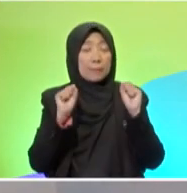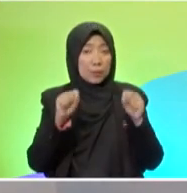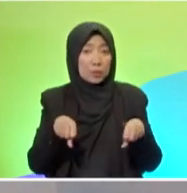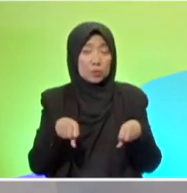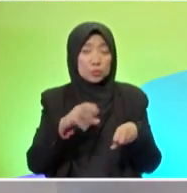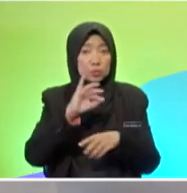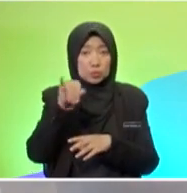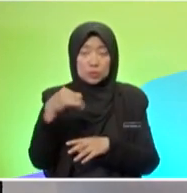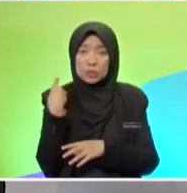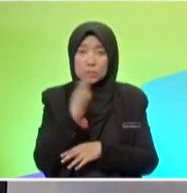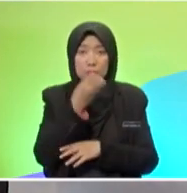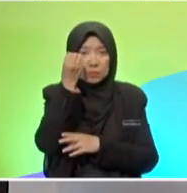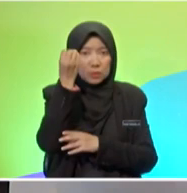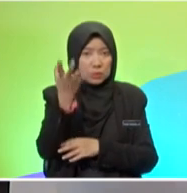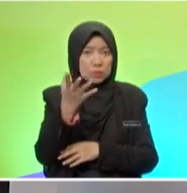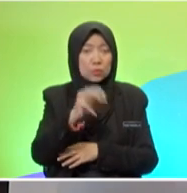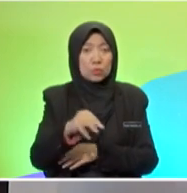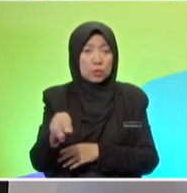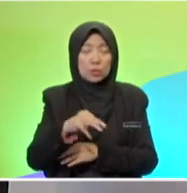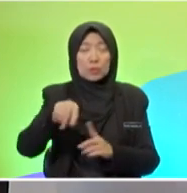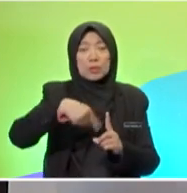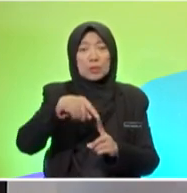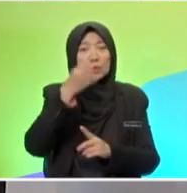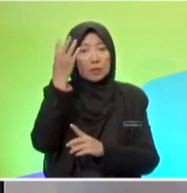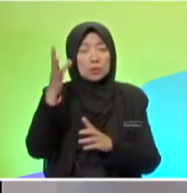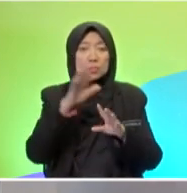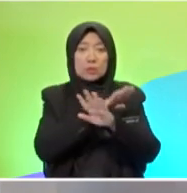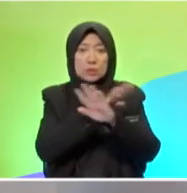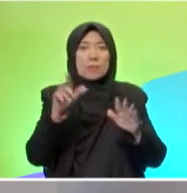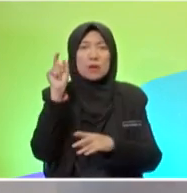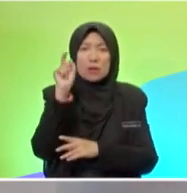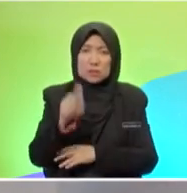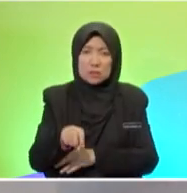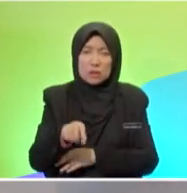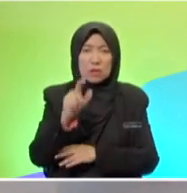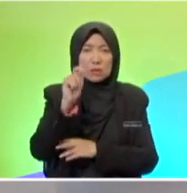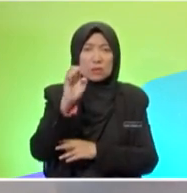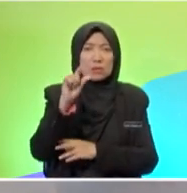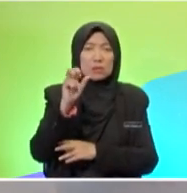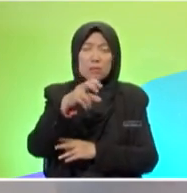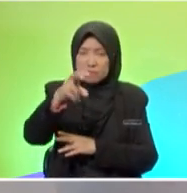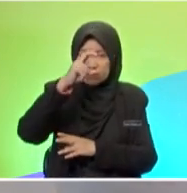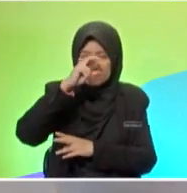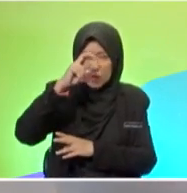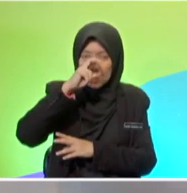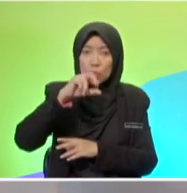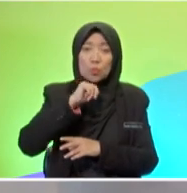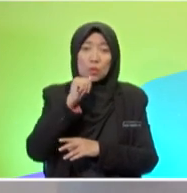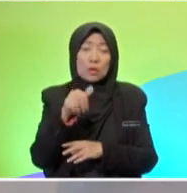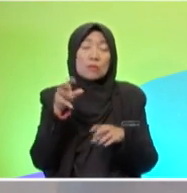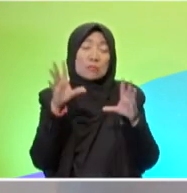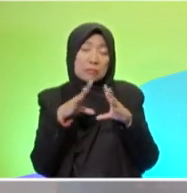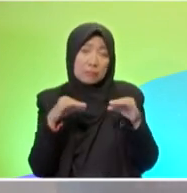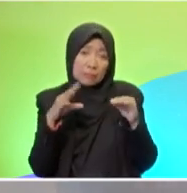tekankan kepada anak-anak muda kita bila tidak berkata tidak nih kenallah disebut dengan tegas Janganlah kata tidak tidak itu cita lain kita